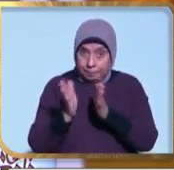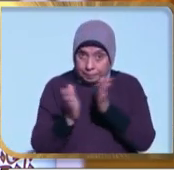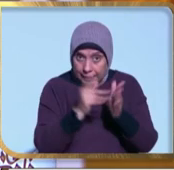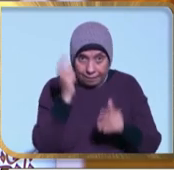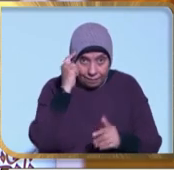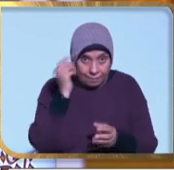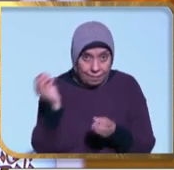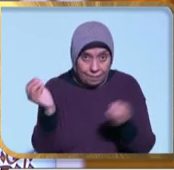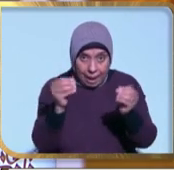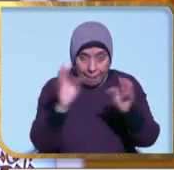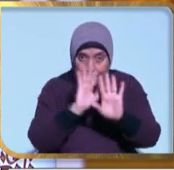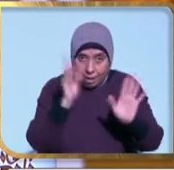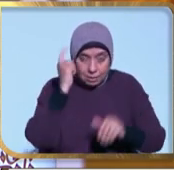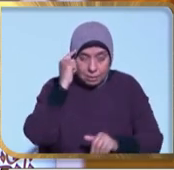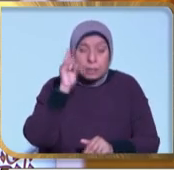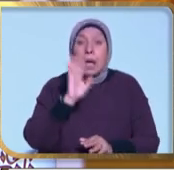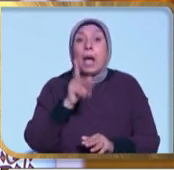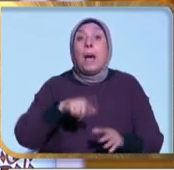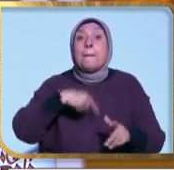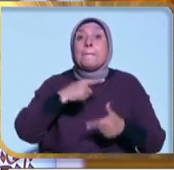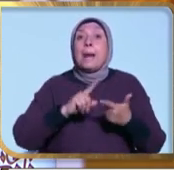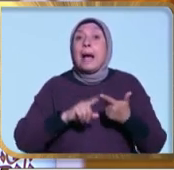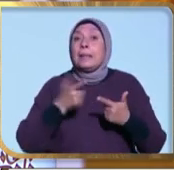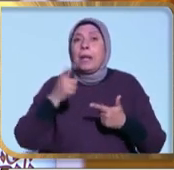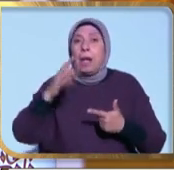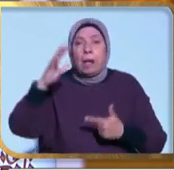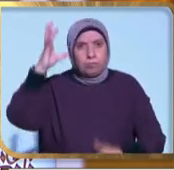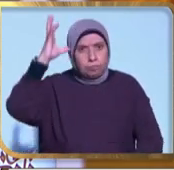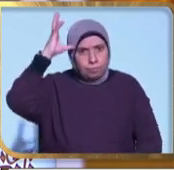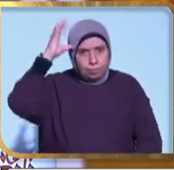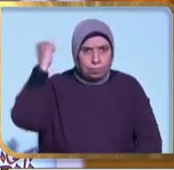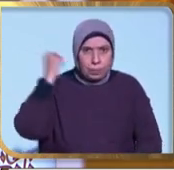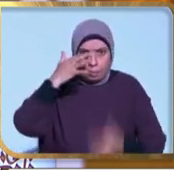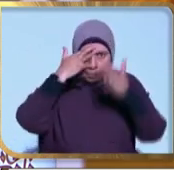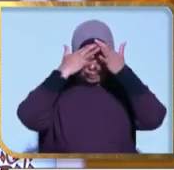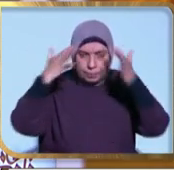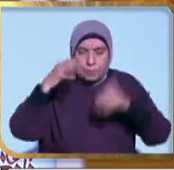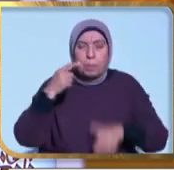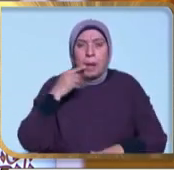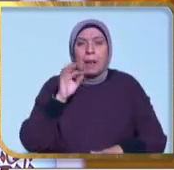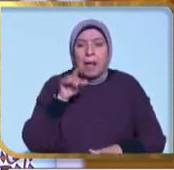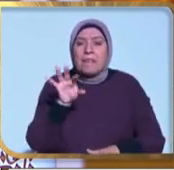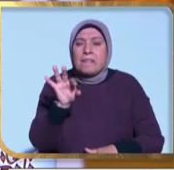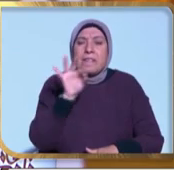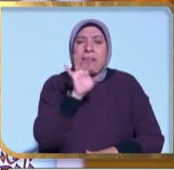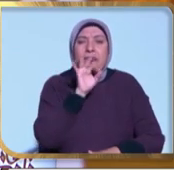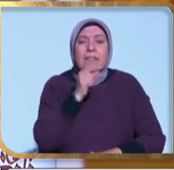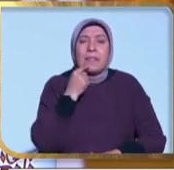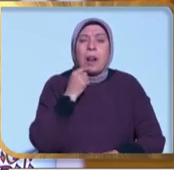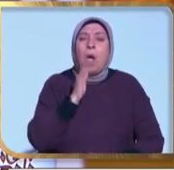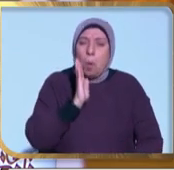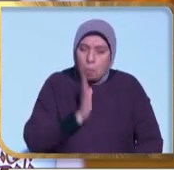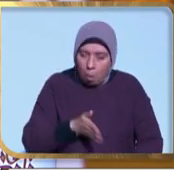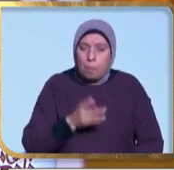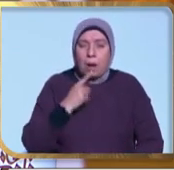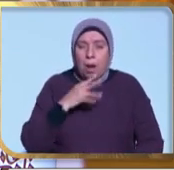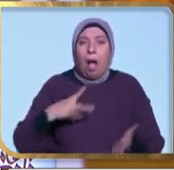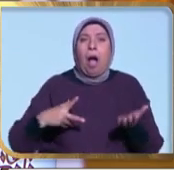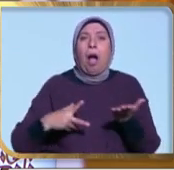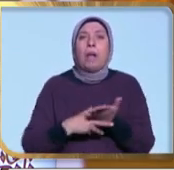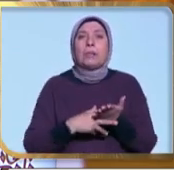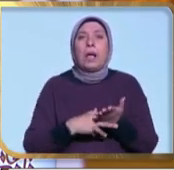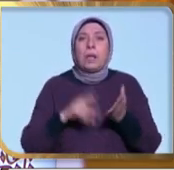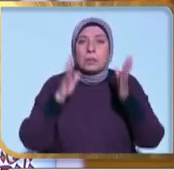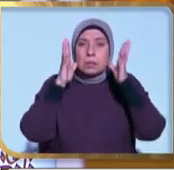الكرام ذكروا بعض الحالات اللي يجوز بسببها اني اقطع الصلاه